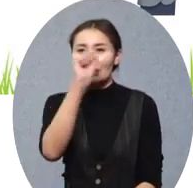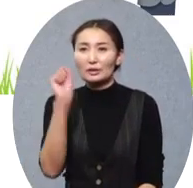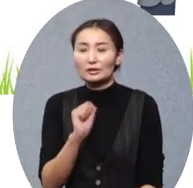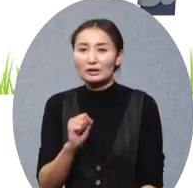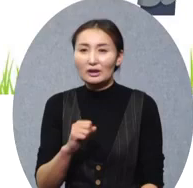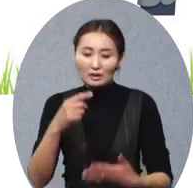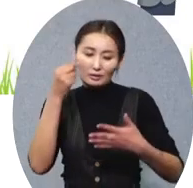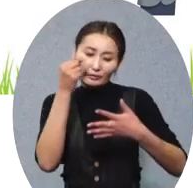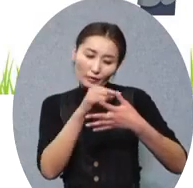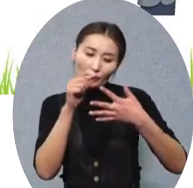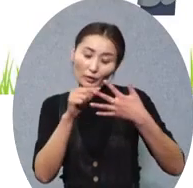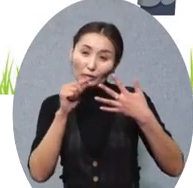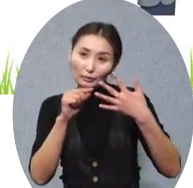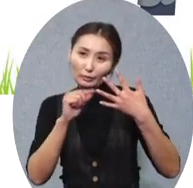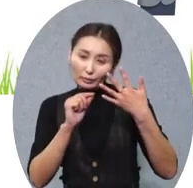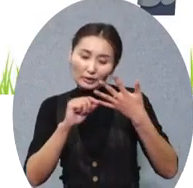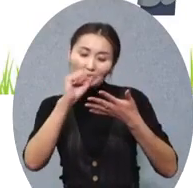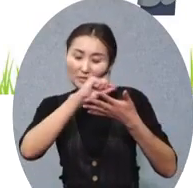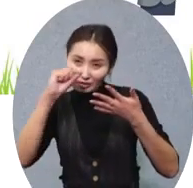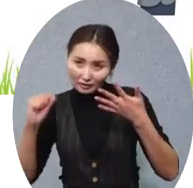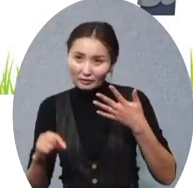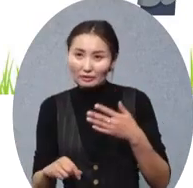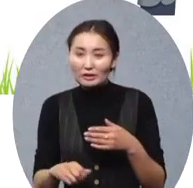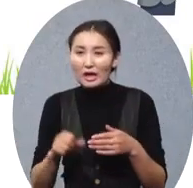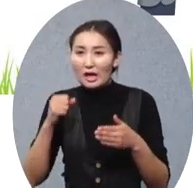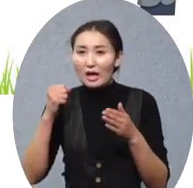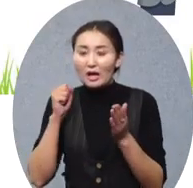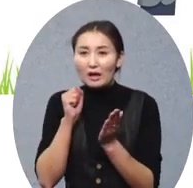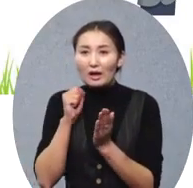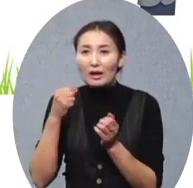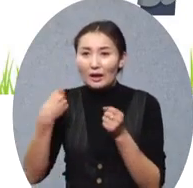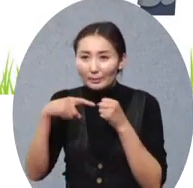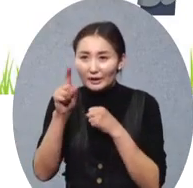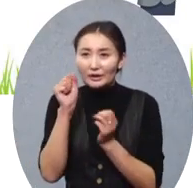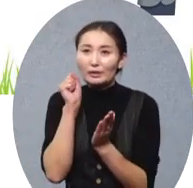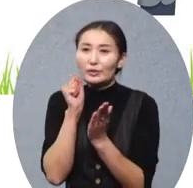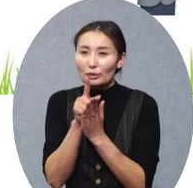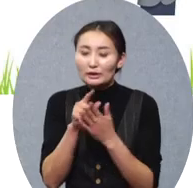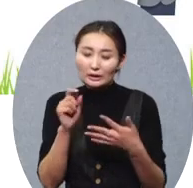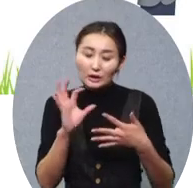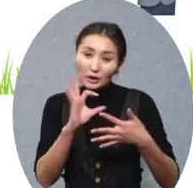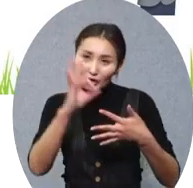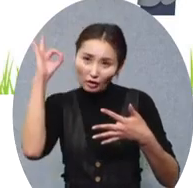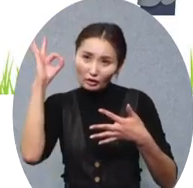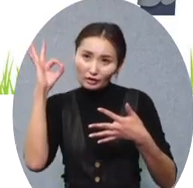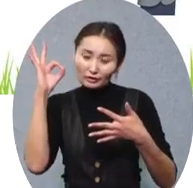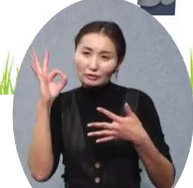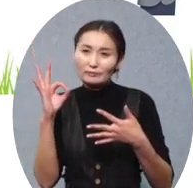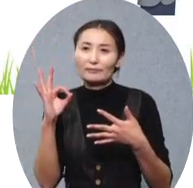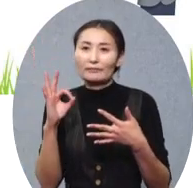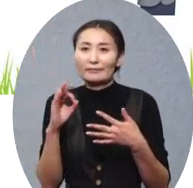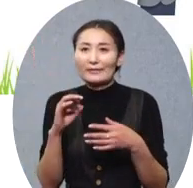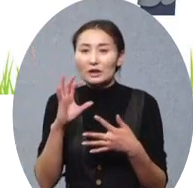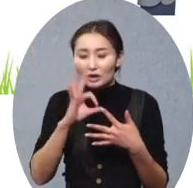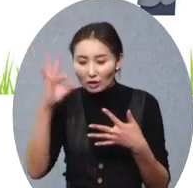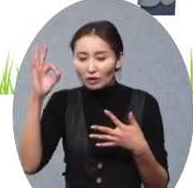асуудлуудаа жигсааж бичнэ. А, энэ дотроос хамгийн чухал одоо шийдвэрлэх шаардлагатай энэ асуудлаа сонгож